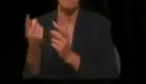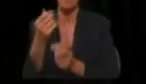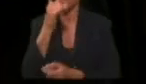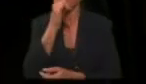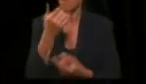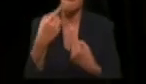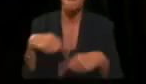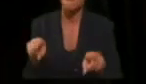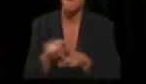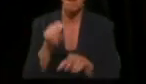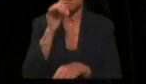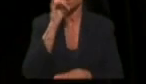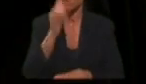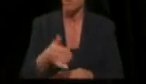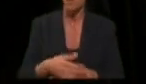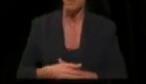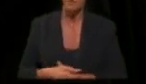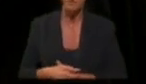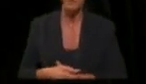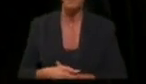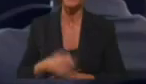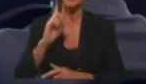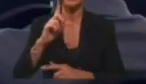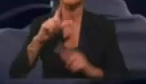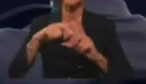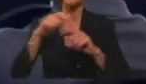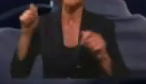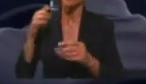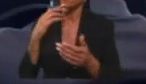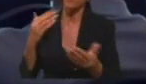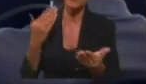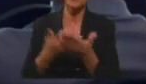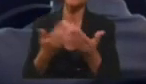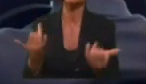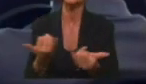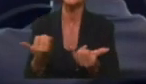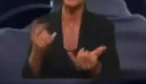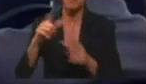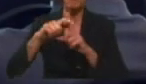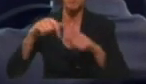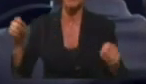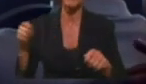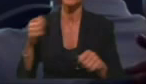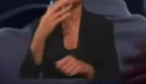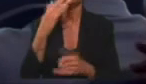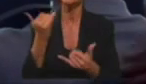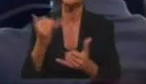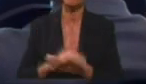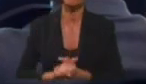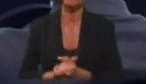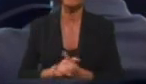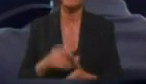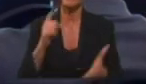niewykonalne. No ale jest takie rozwiązanie tutaj proponowane i to rozwiązanie mówi o tym, że te